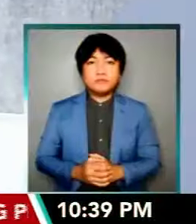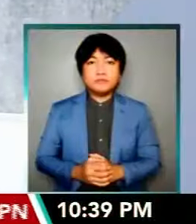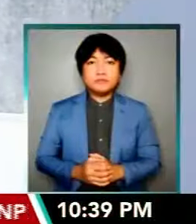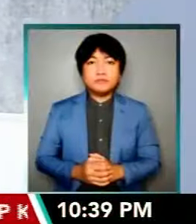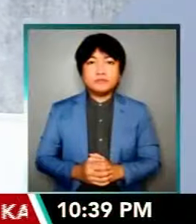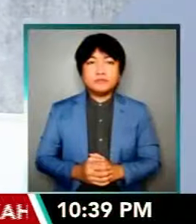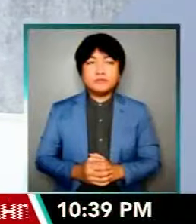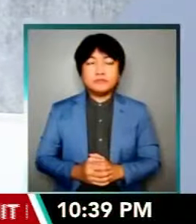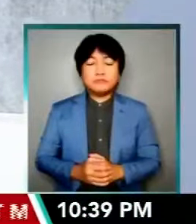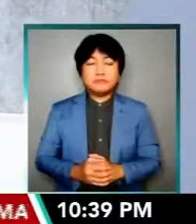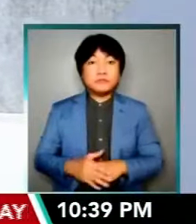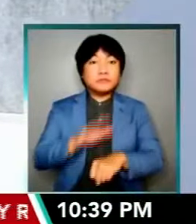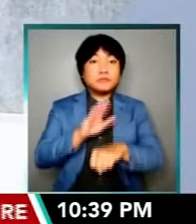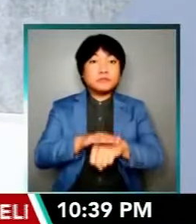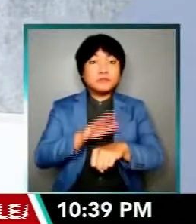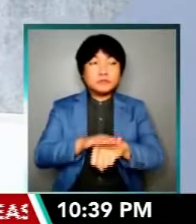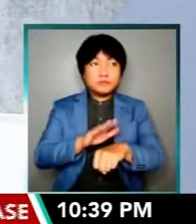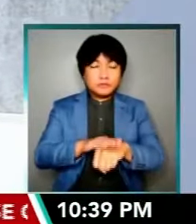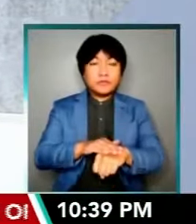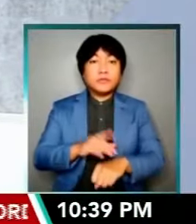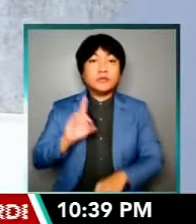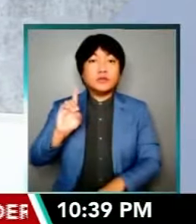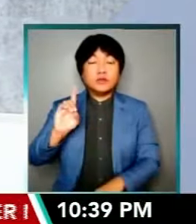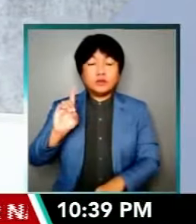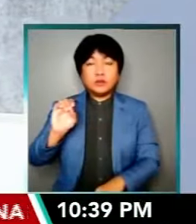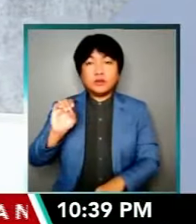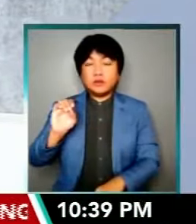Nagbabala ang Department of Health sa posibleng pagtaas pa ng